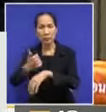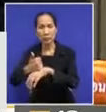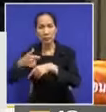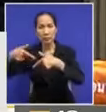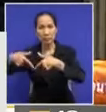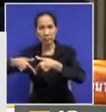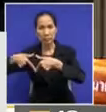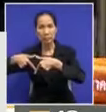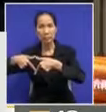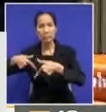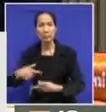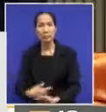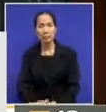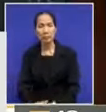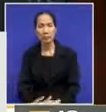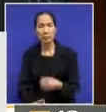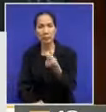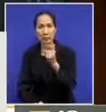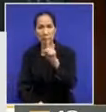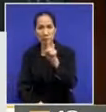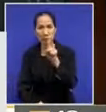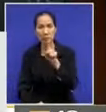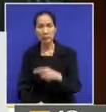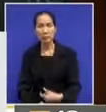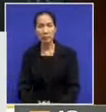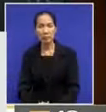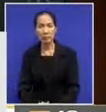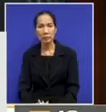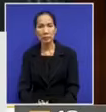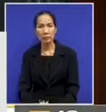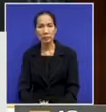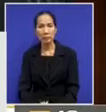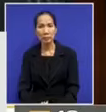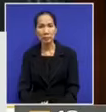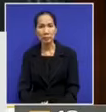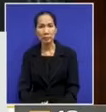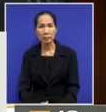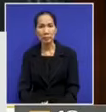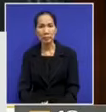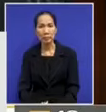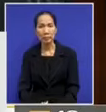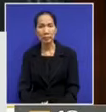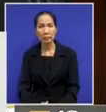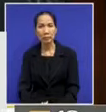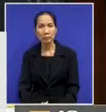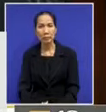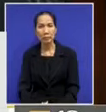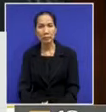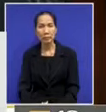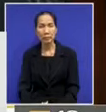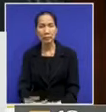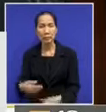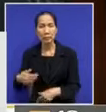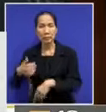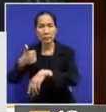คุณธนาธรจึงรุ่งเรืองกิจครับ 11นายกฤษดาตันเทิด